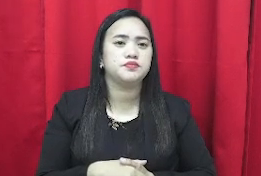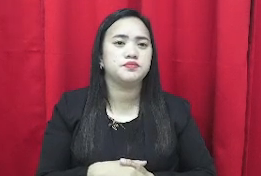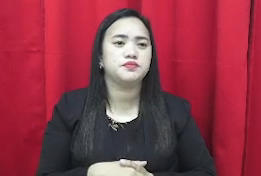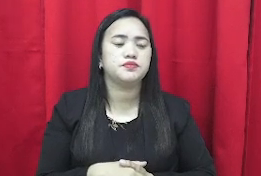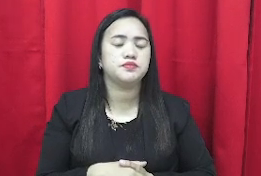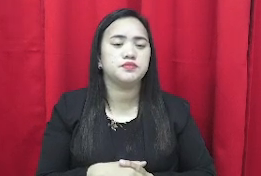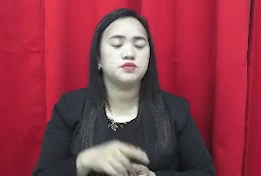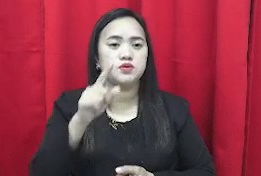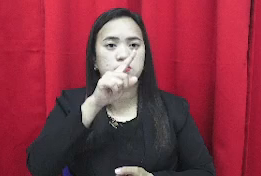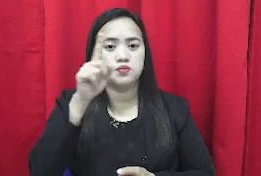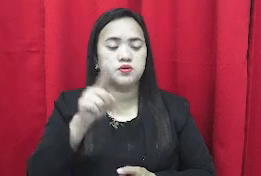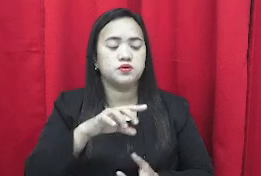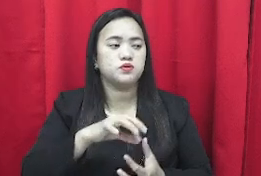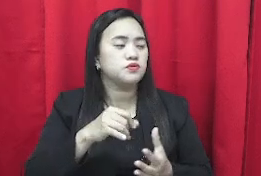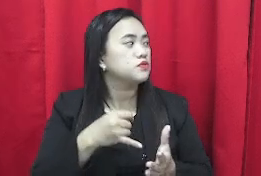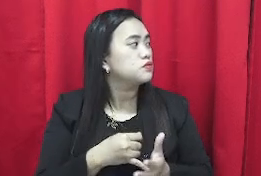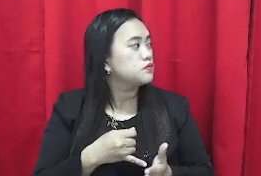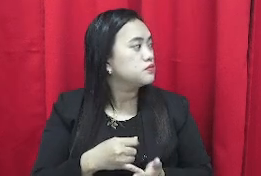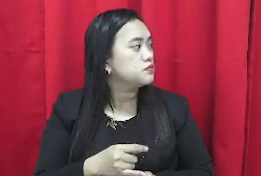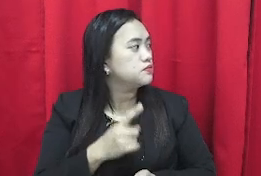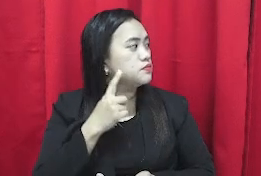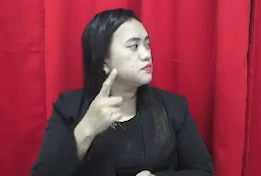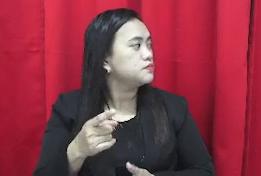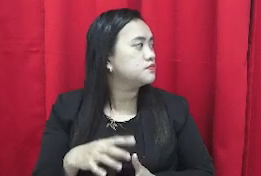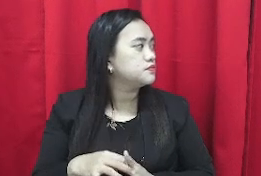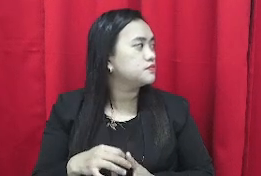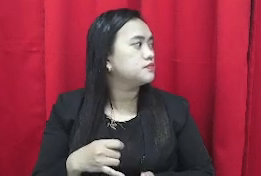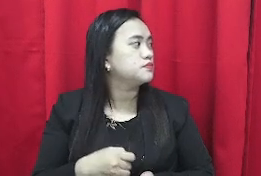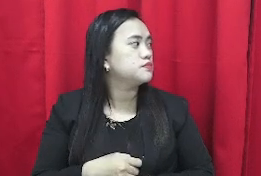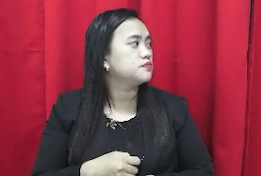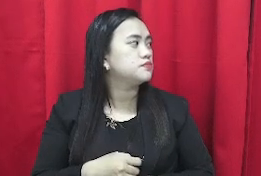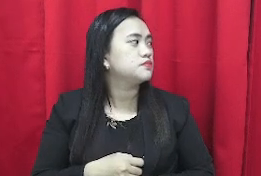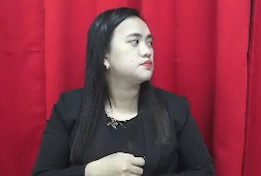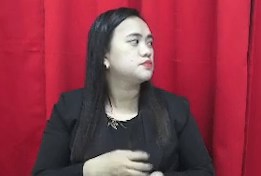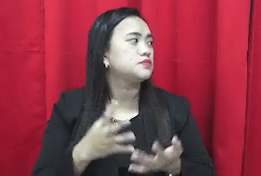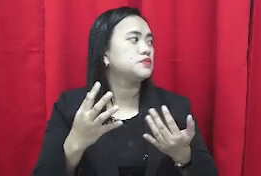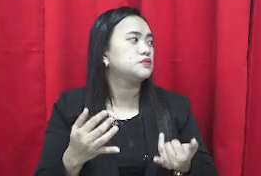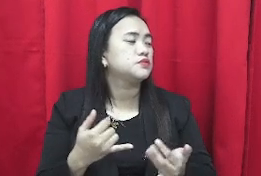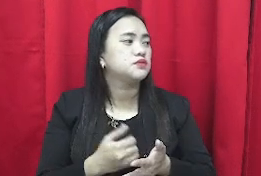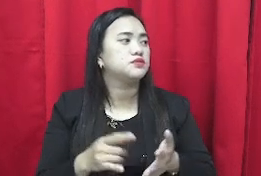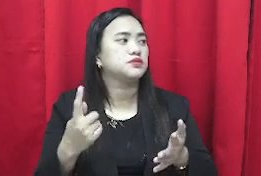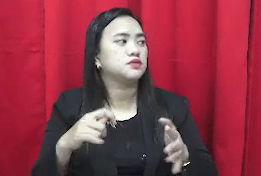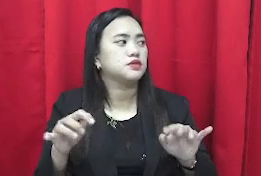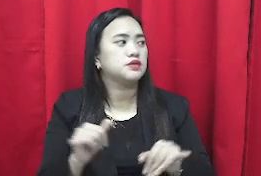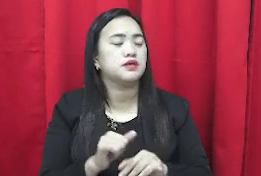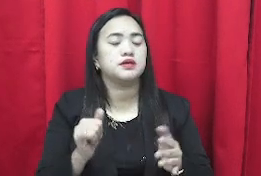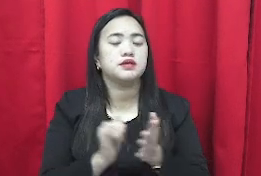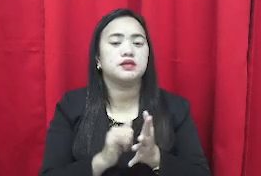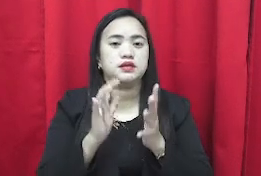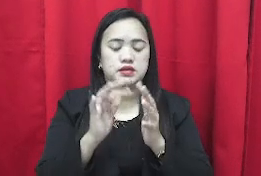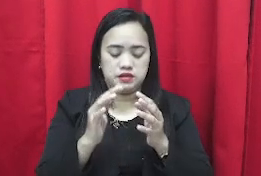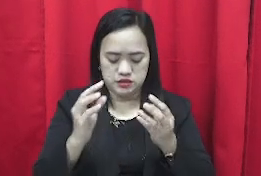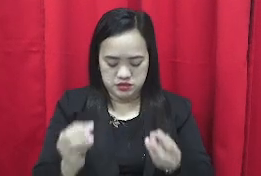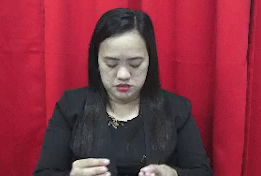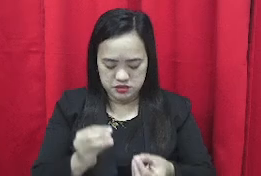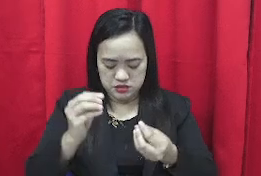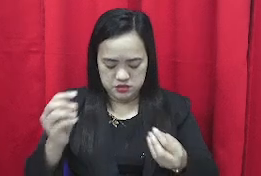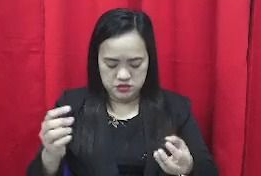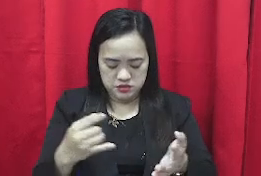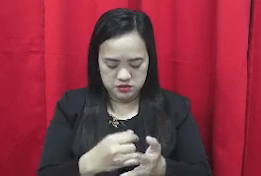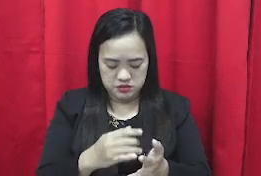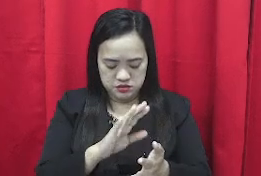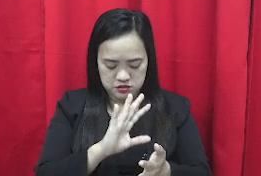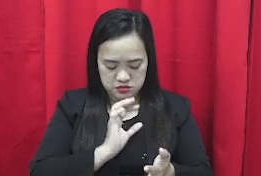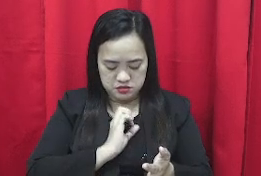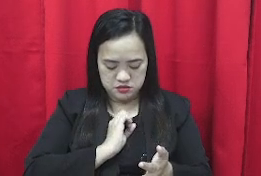natin yung bang ipinaranas natin sa ating mga anak ay yun din yung kaya nilang itumbas sa kanilang magiging